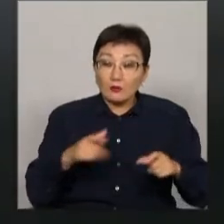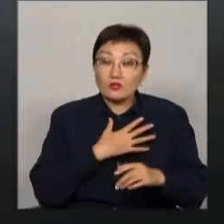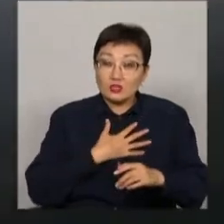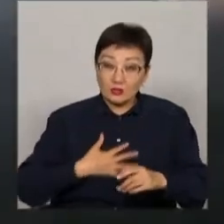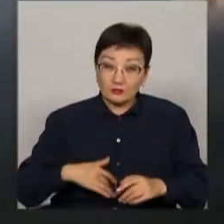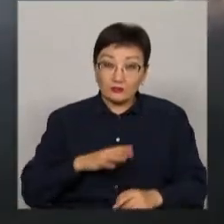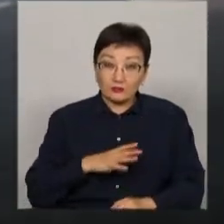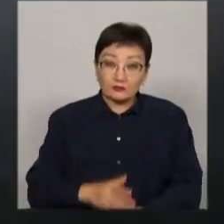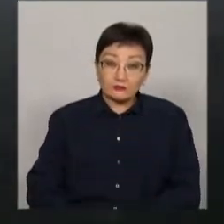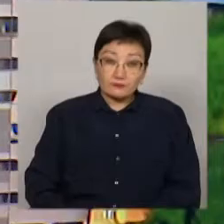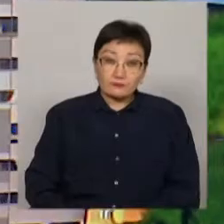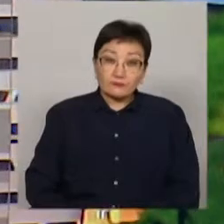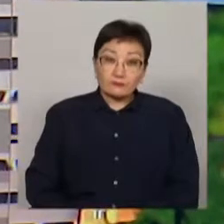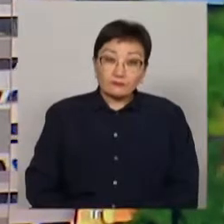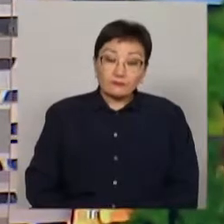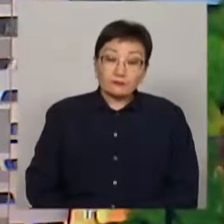еді.